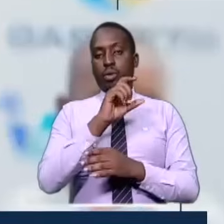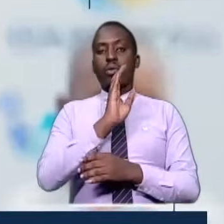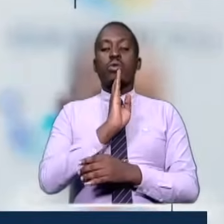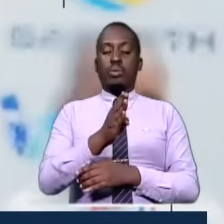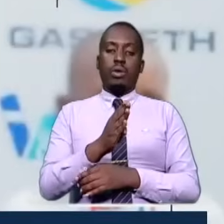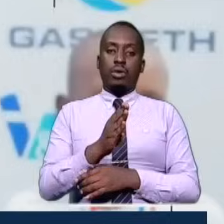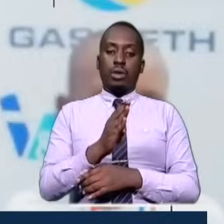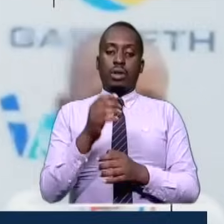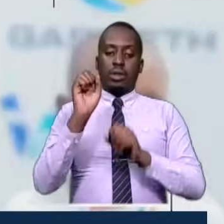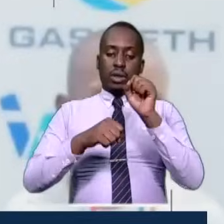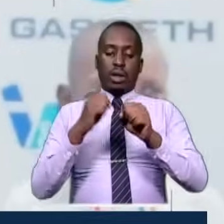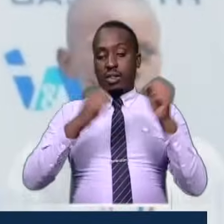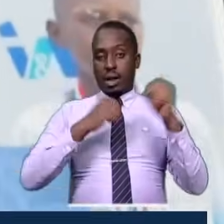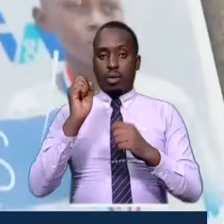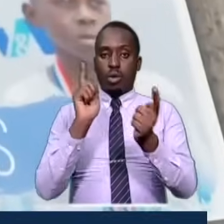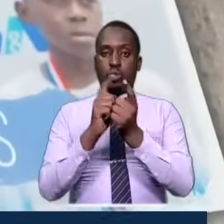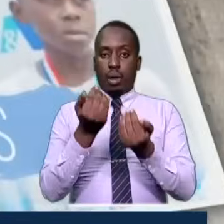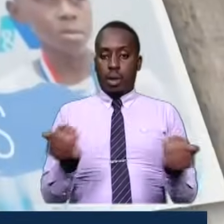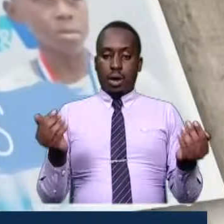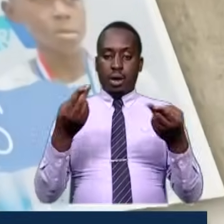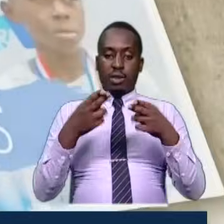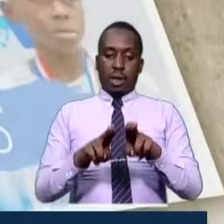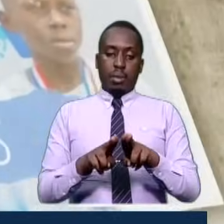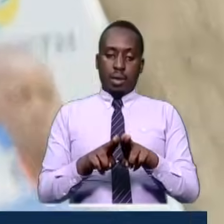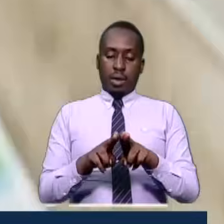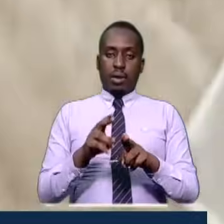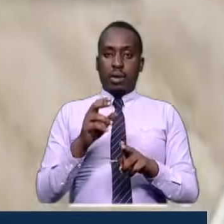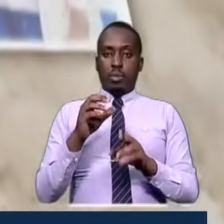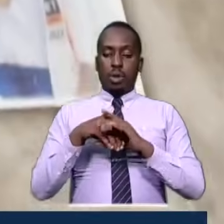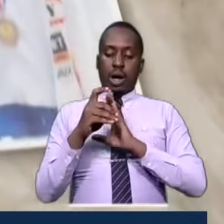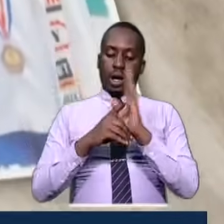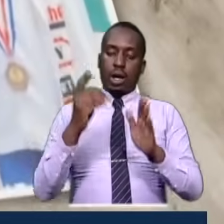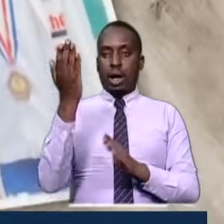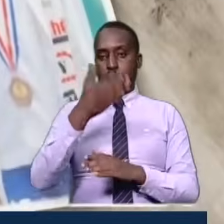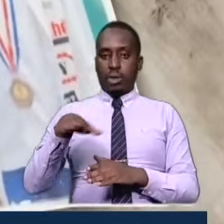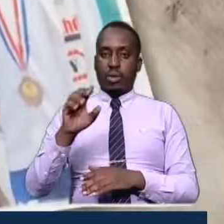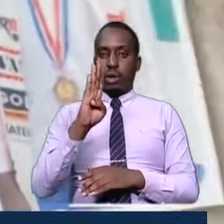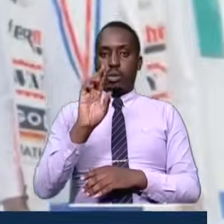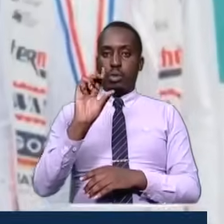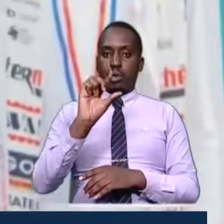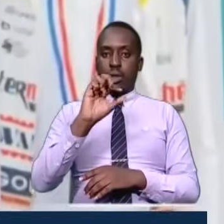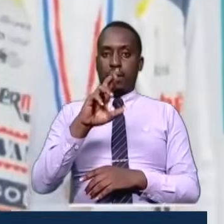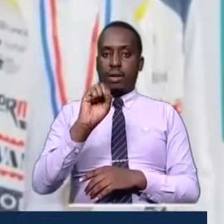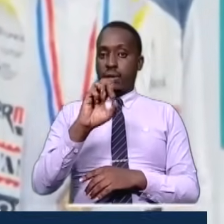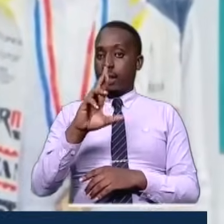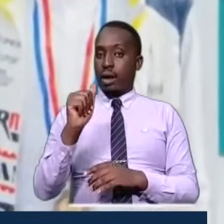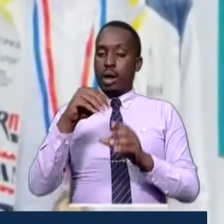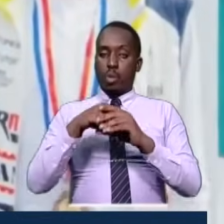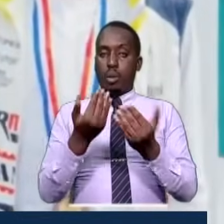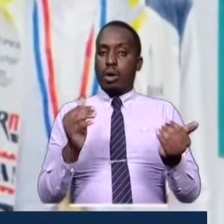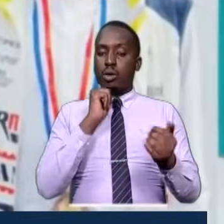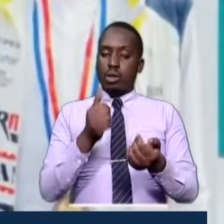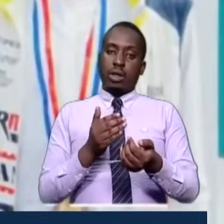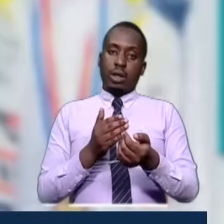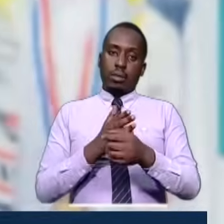siganwa rihuza abana ariko none ubu iri siganwa rizabera kuri The Field of Dreams mu karere ka Bugesera rizaba ririmo abana batengeje imyaka